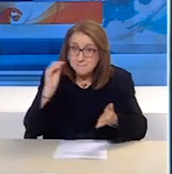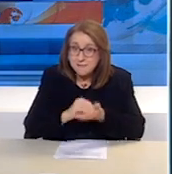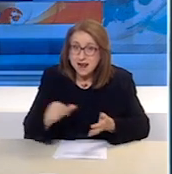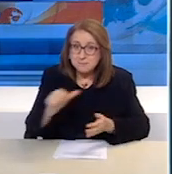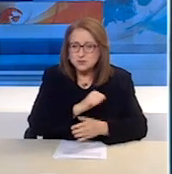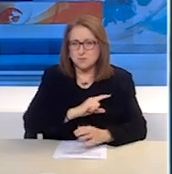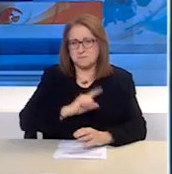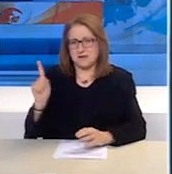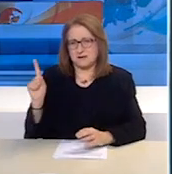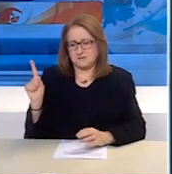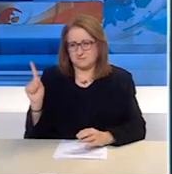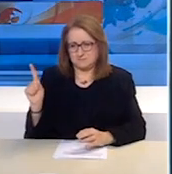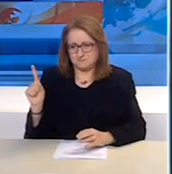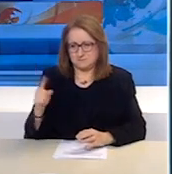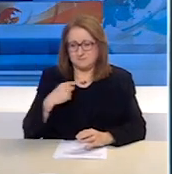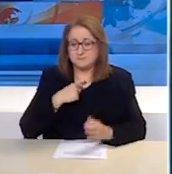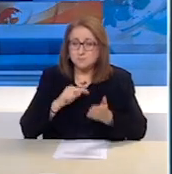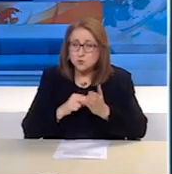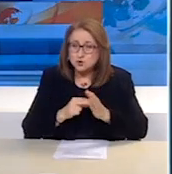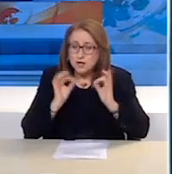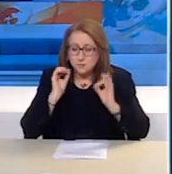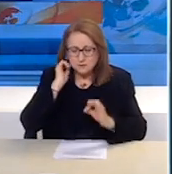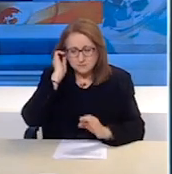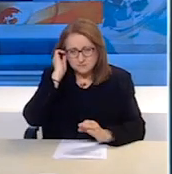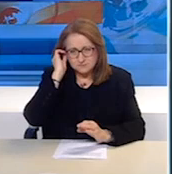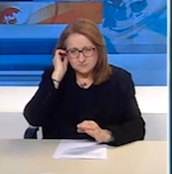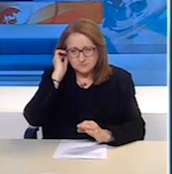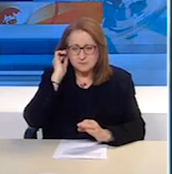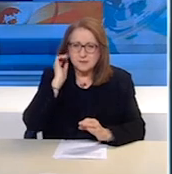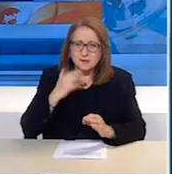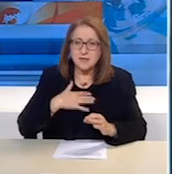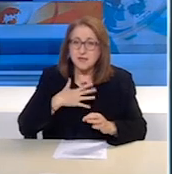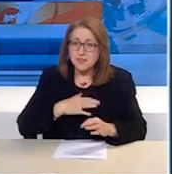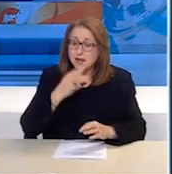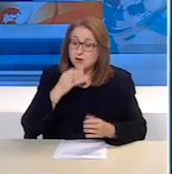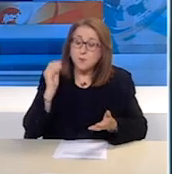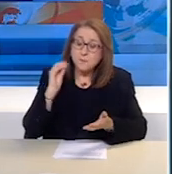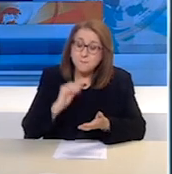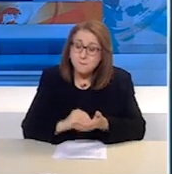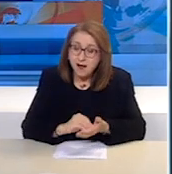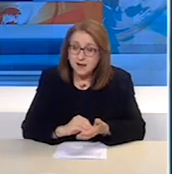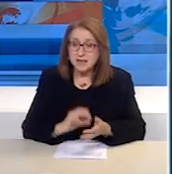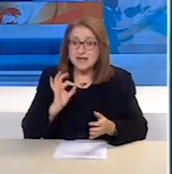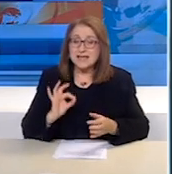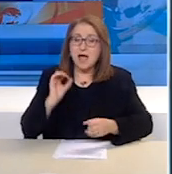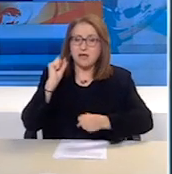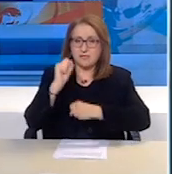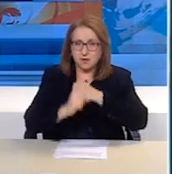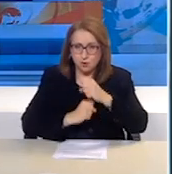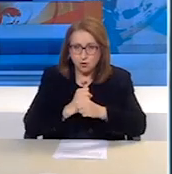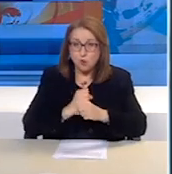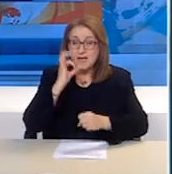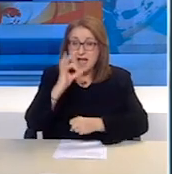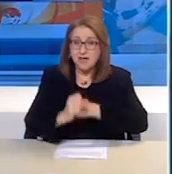εξετάζουμε μεθοδικά κάθε μας βήμα. Αυτό που θέλω να υπογραμμίσω ξανά είναι το εξής. Σε κάθε χρόνο το